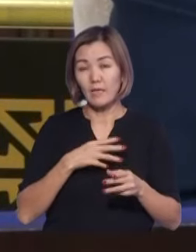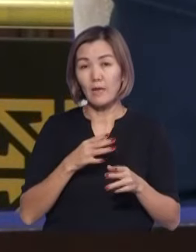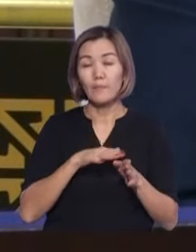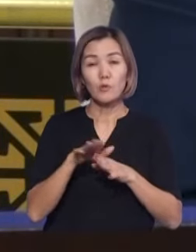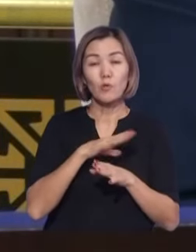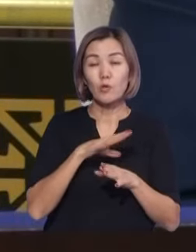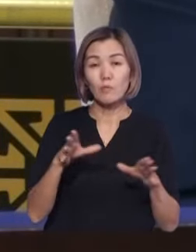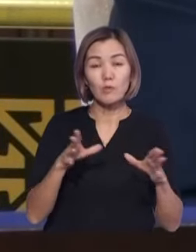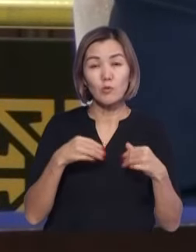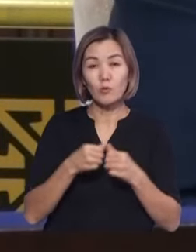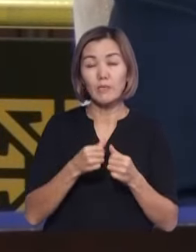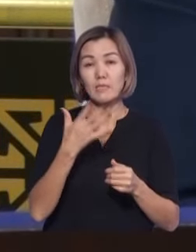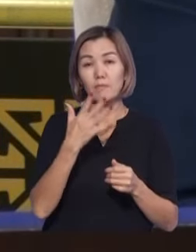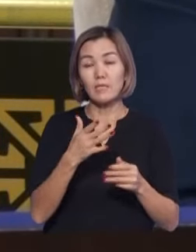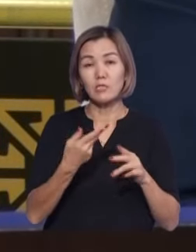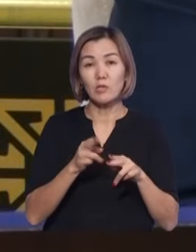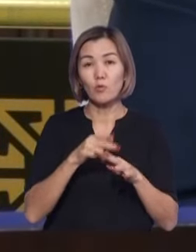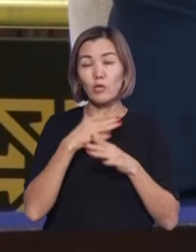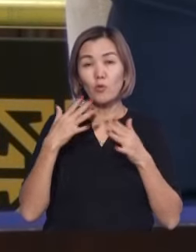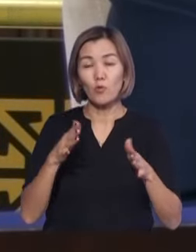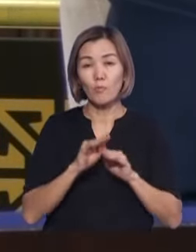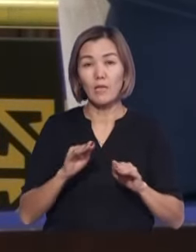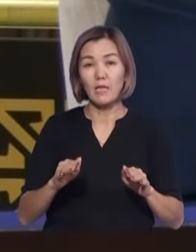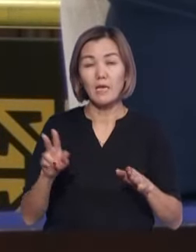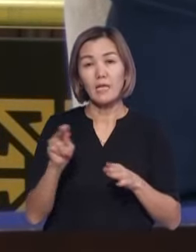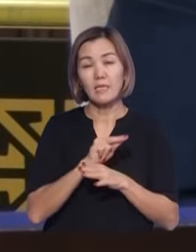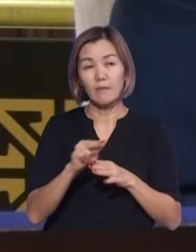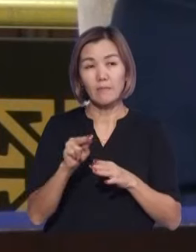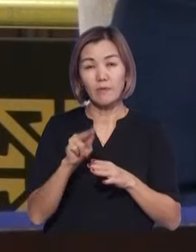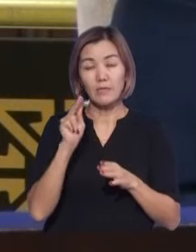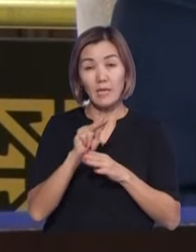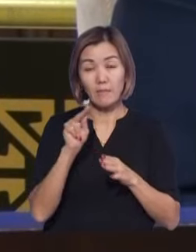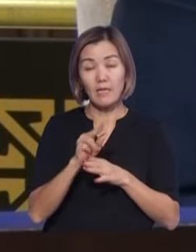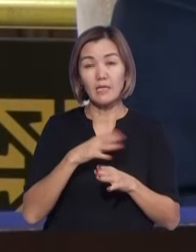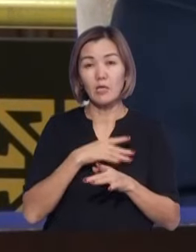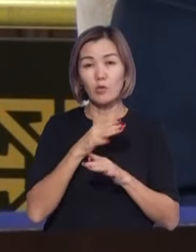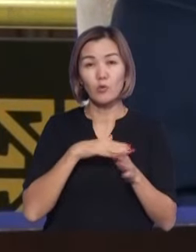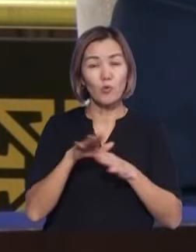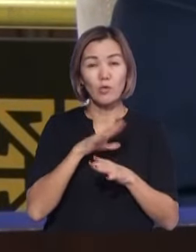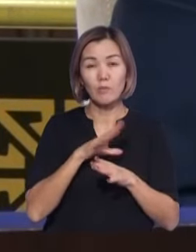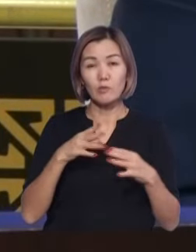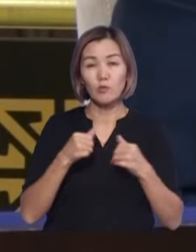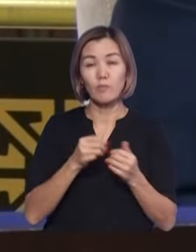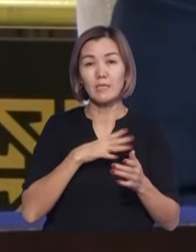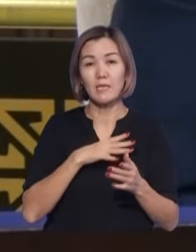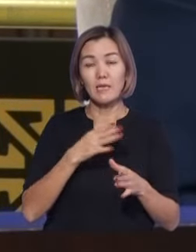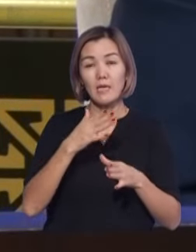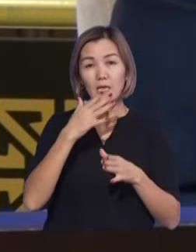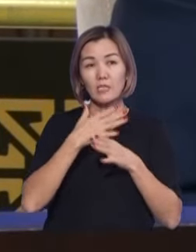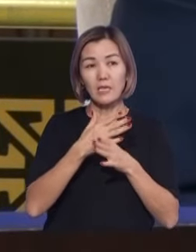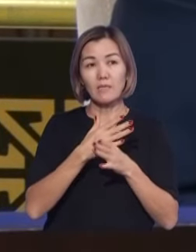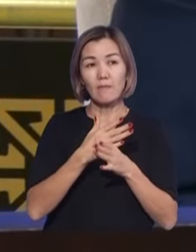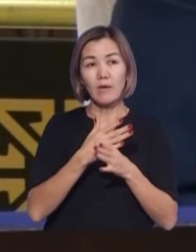емес отбасында 5 және одан да көп бала тәрбиеленеді. Кейбір толық емес көп балалы отбасыларында жәрдемақы негізгі табыс